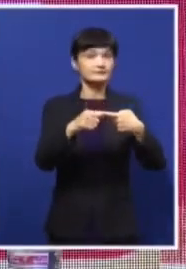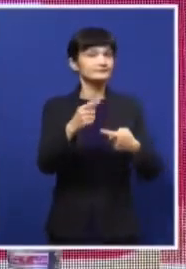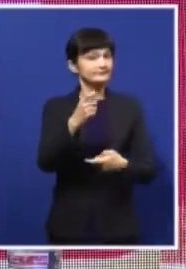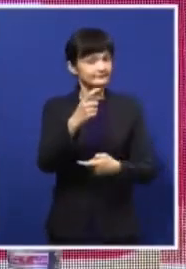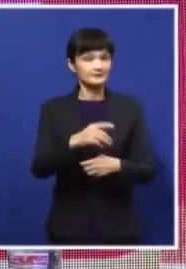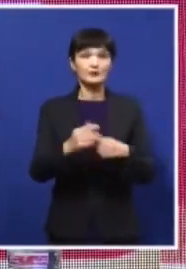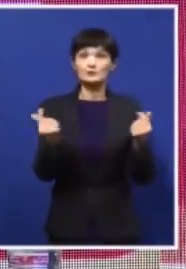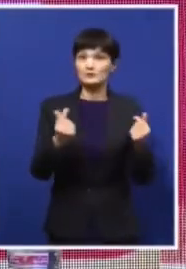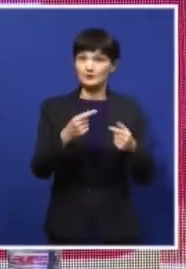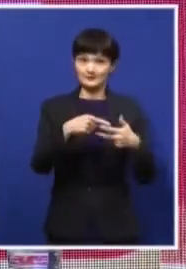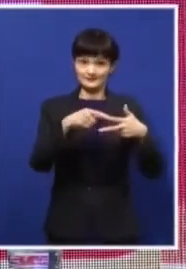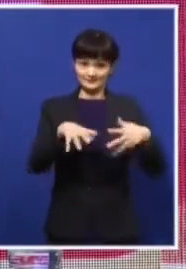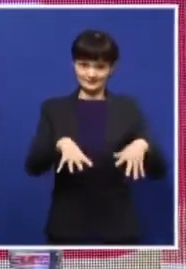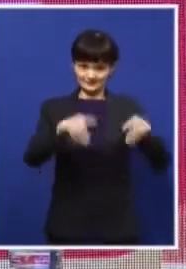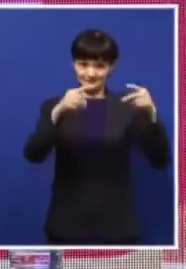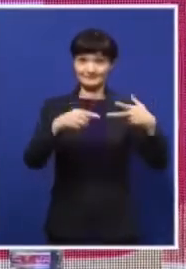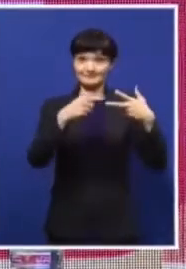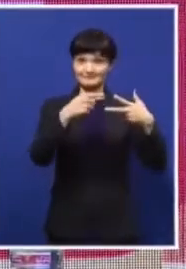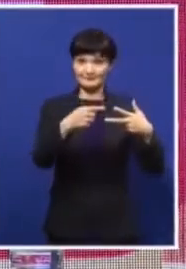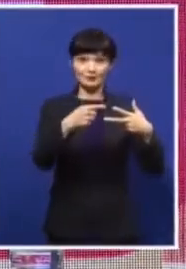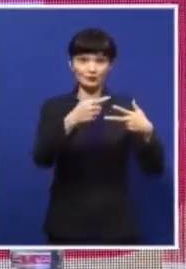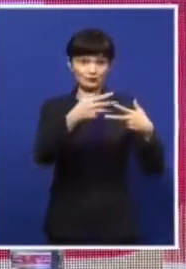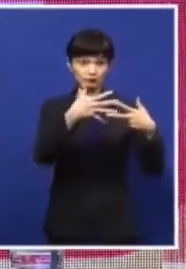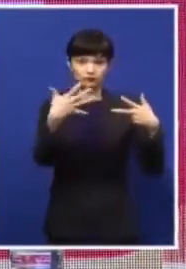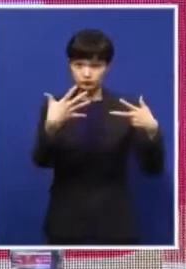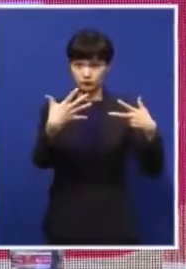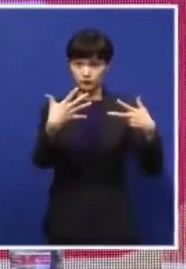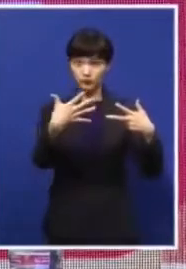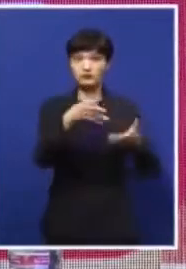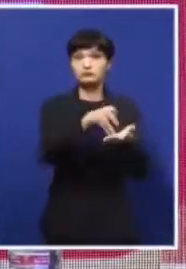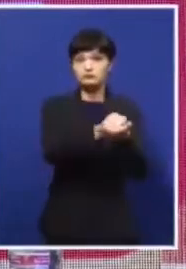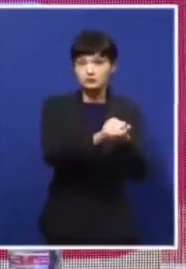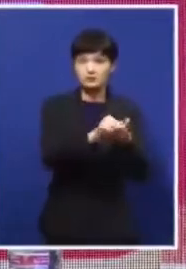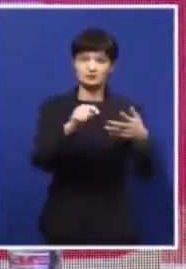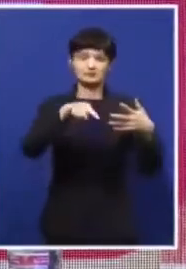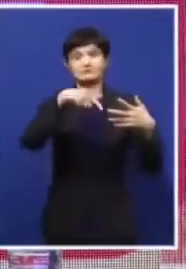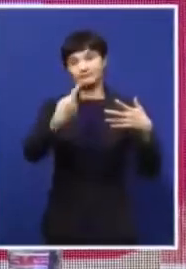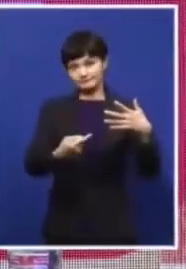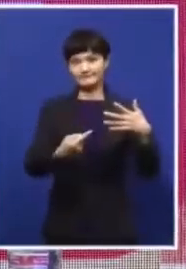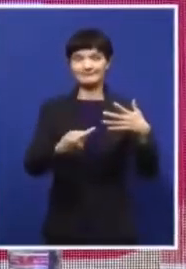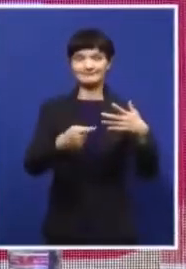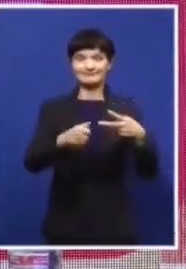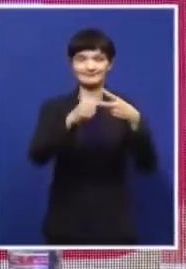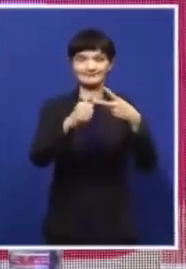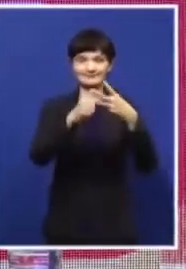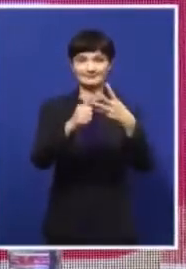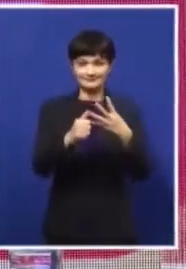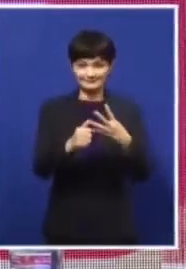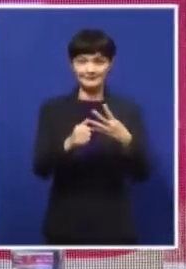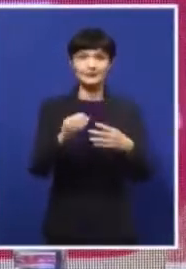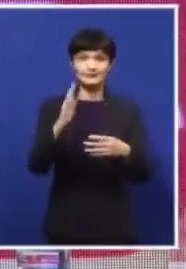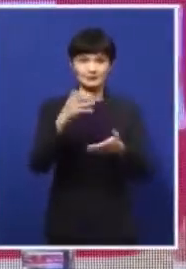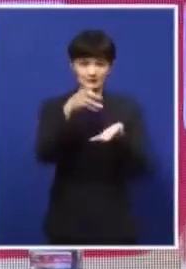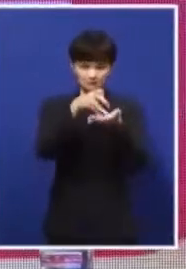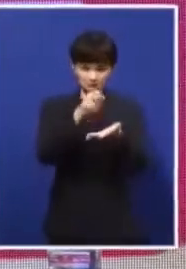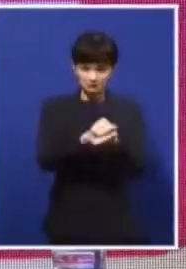礼拜五才开始登记的话，那你就只能抽第二周、第三周跟第四周，但是不用登记3次。